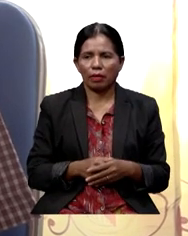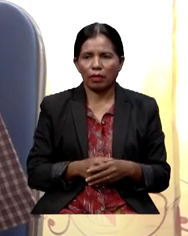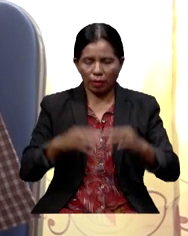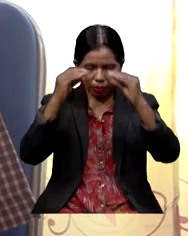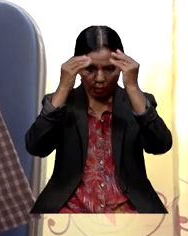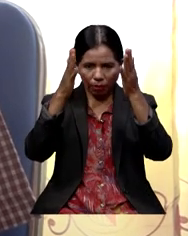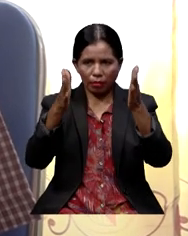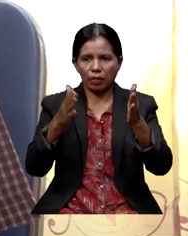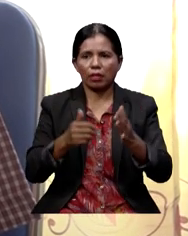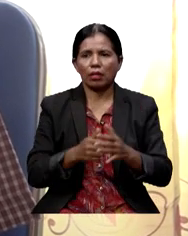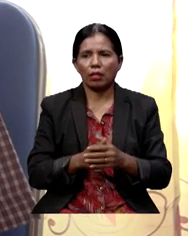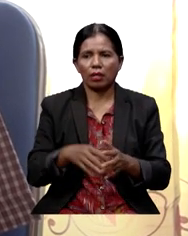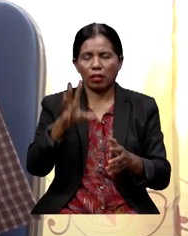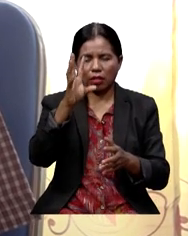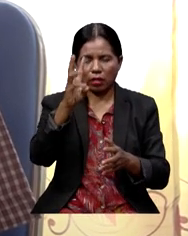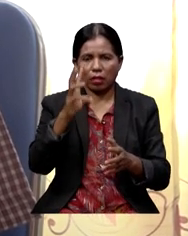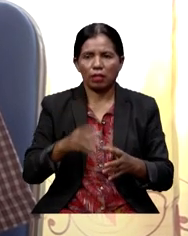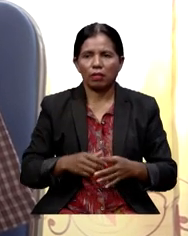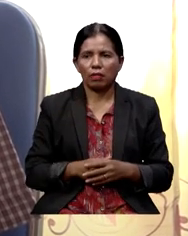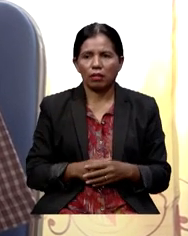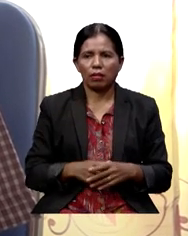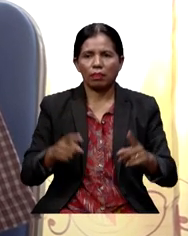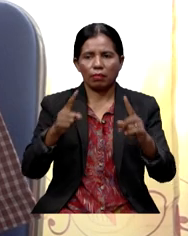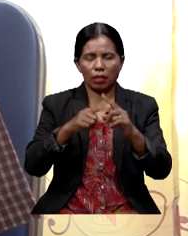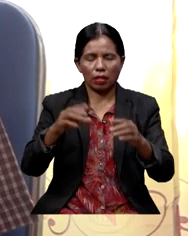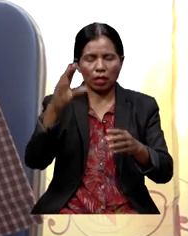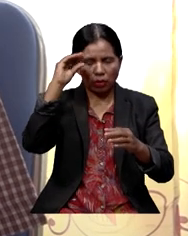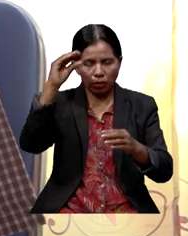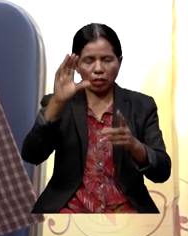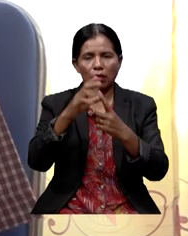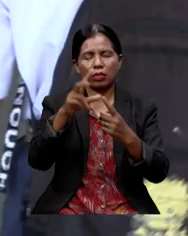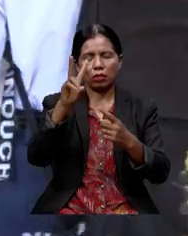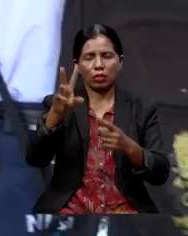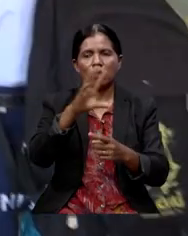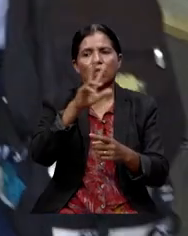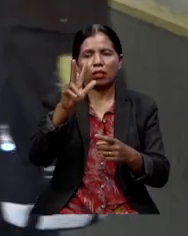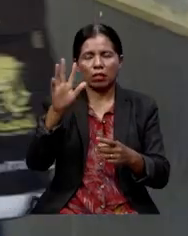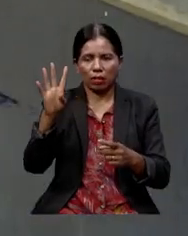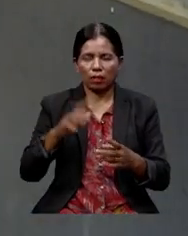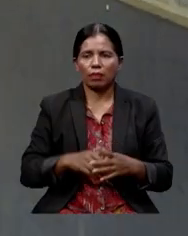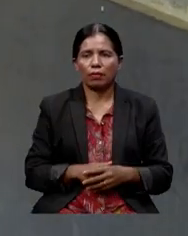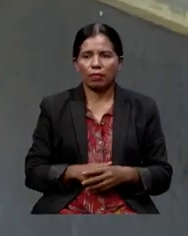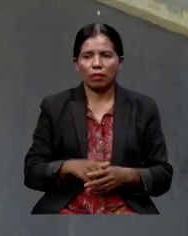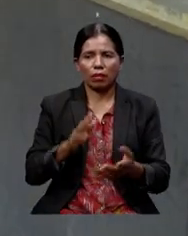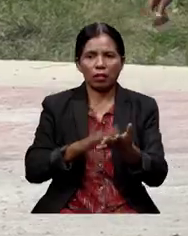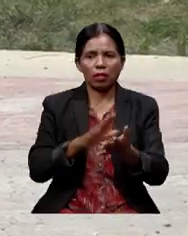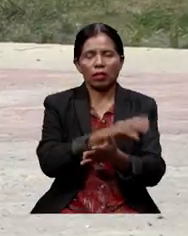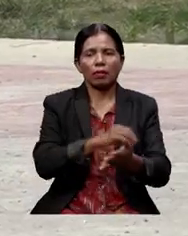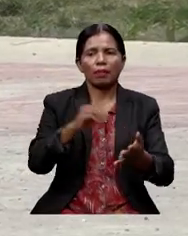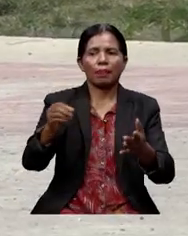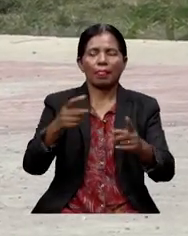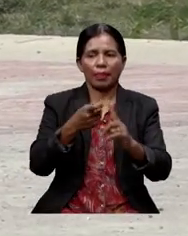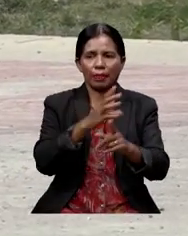na in main dance ne. Pa primeiro ciclo, segundo ciclo, vamos ao terceiro ciclo. Escola de ensino básico terceiro ciclo Manleuana